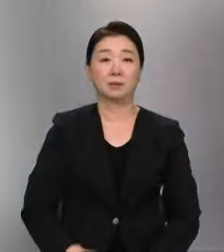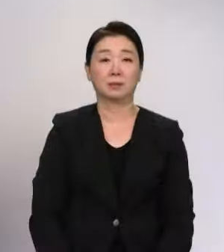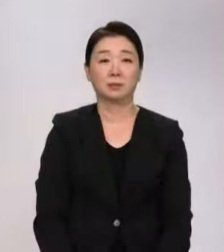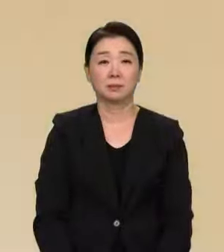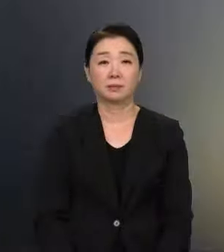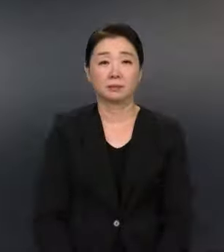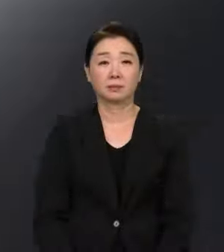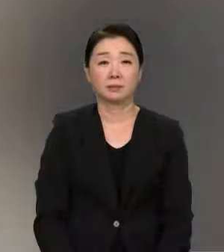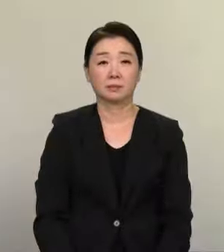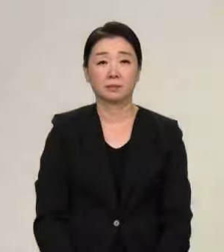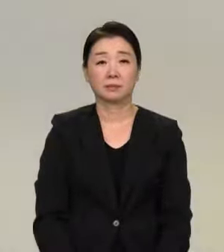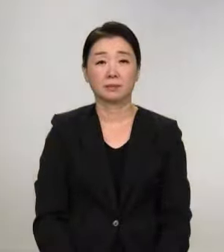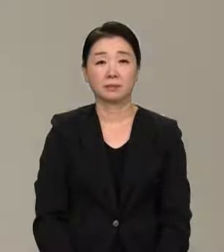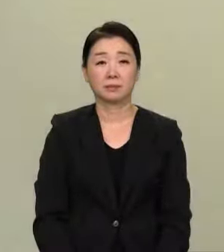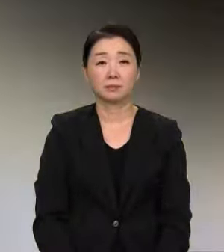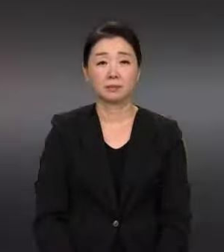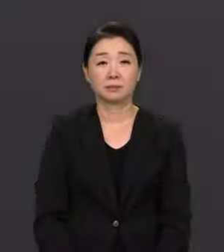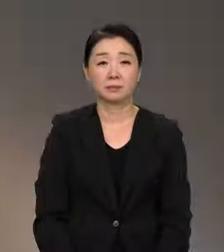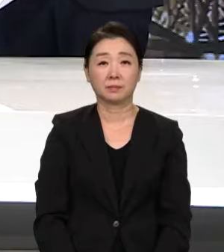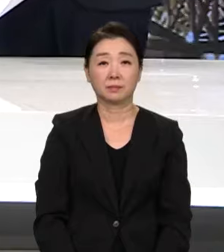JTBC 김지윤입니다.